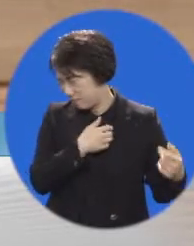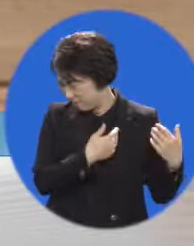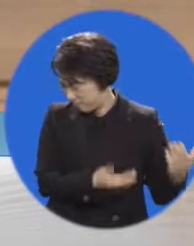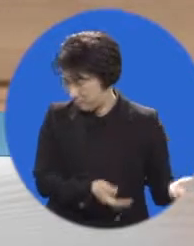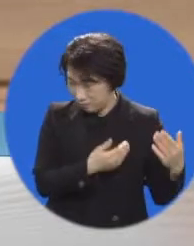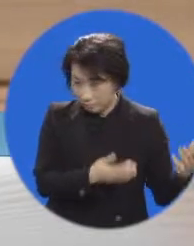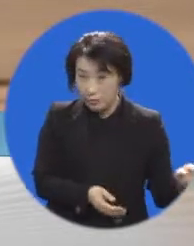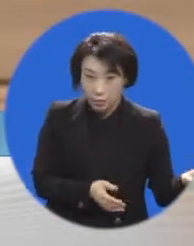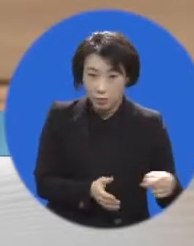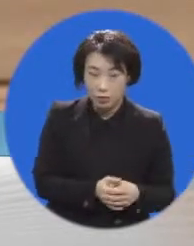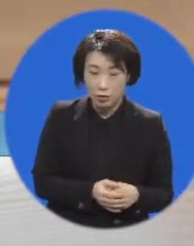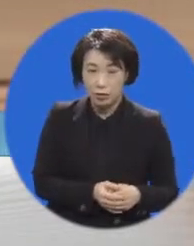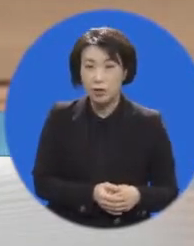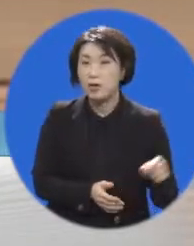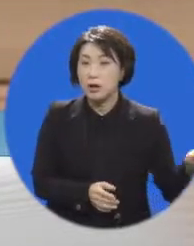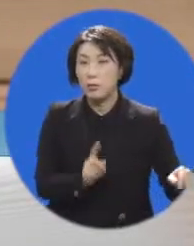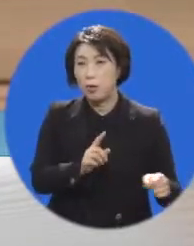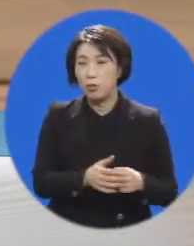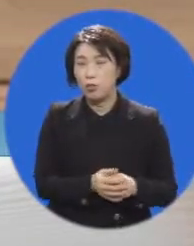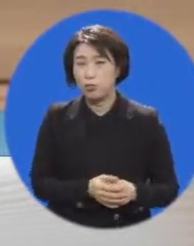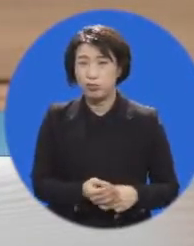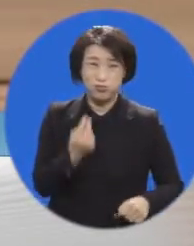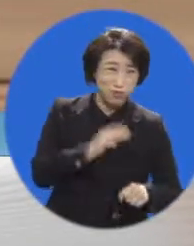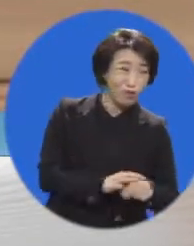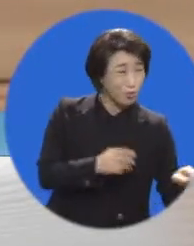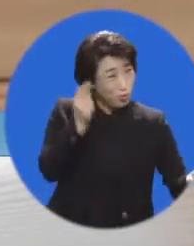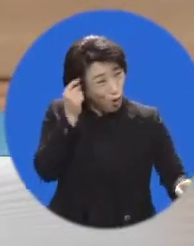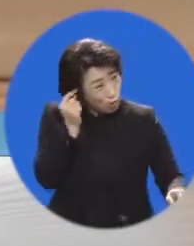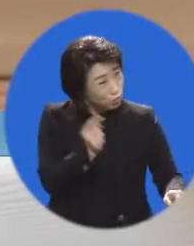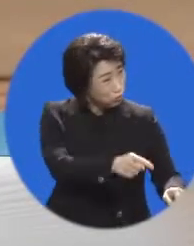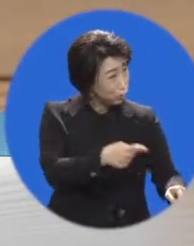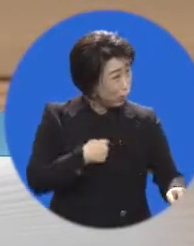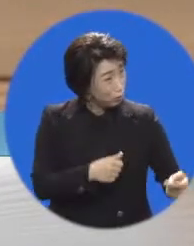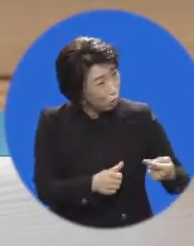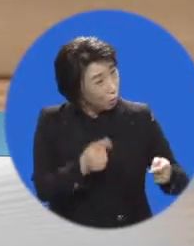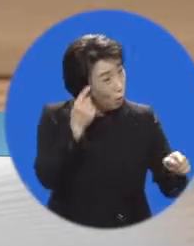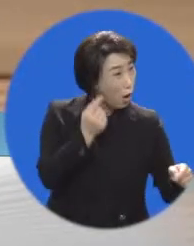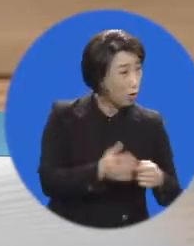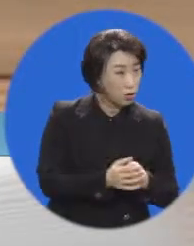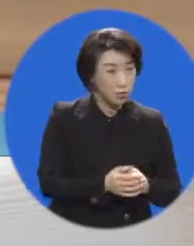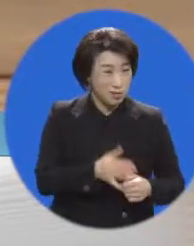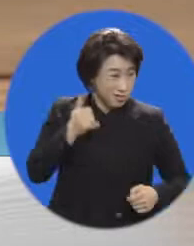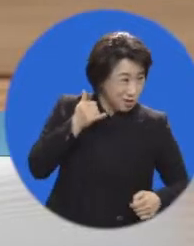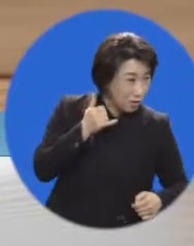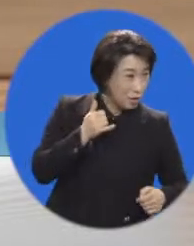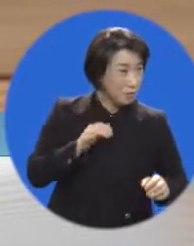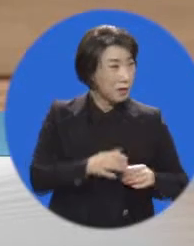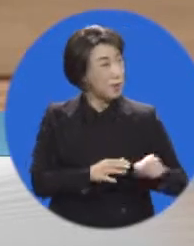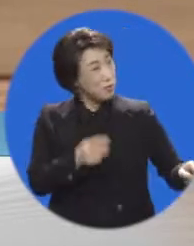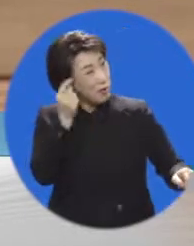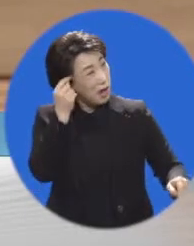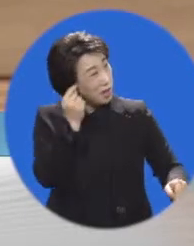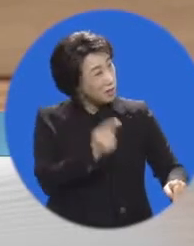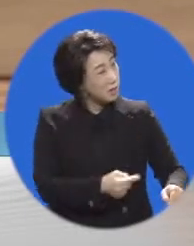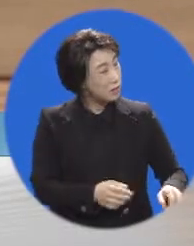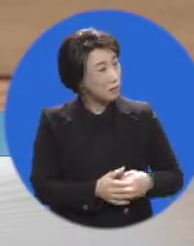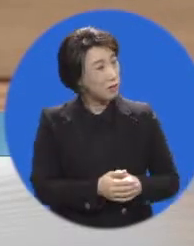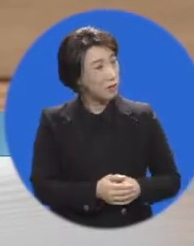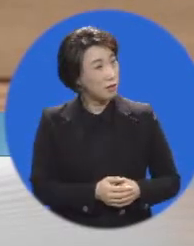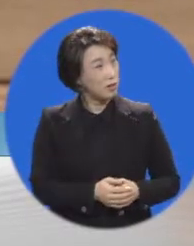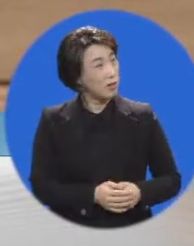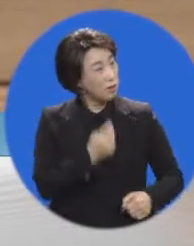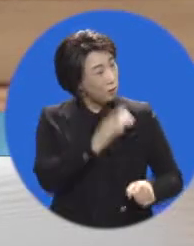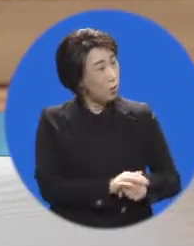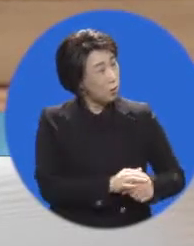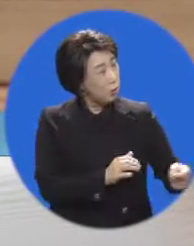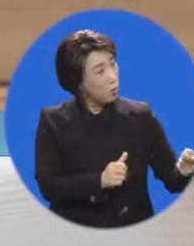그 사람이 그랬느니 안 했느니, 네가 했느니 안 했느니, 전화를 네가 대고 네가 왜 이런 소리 했느니, 모르는 소리 왜